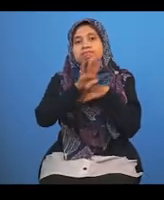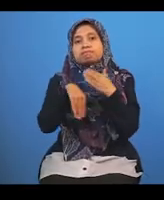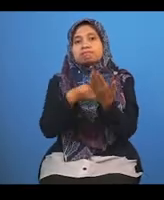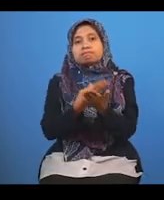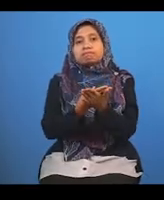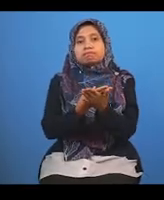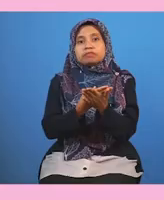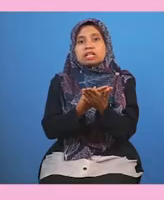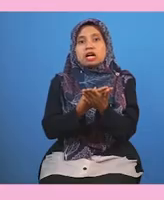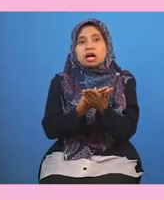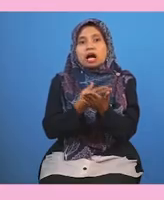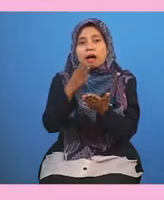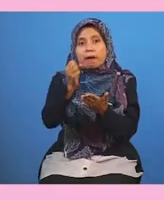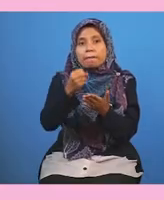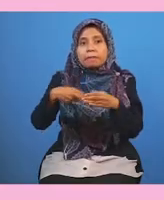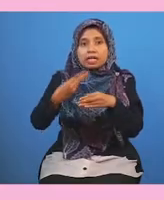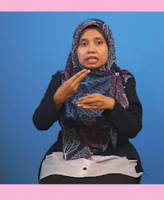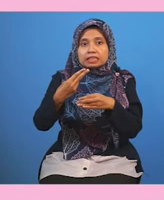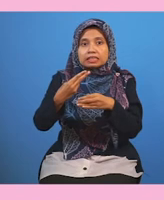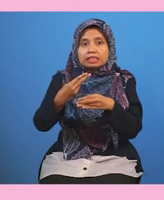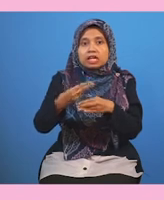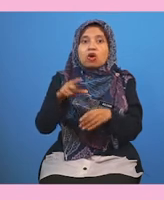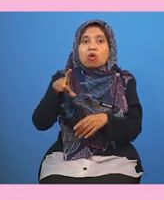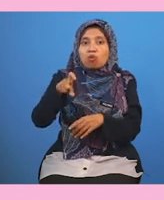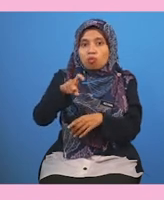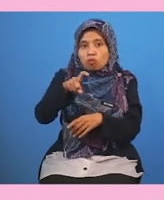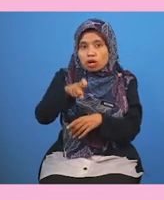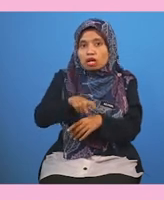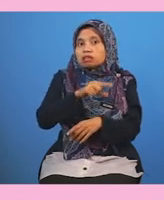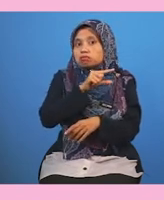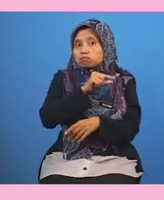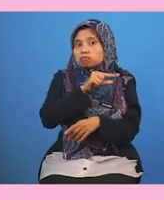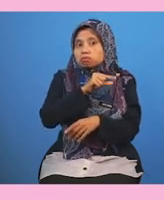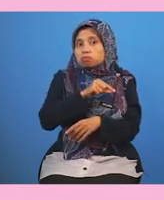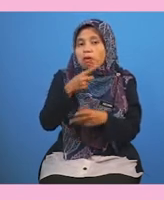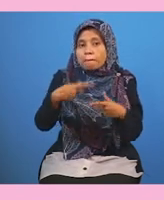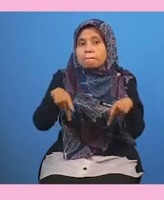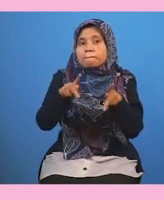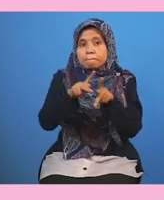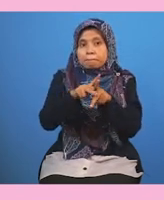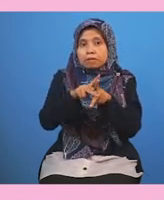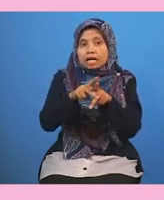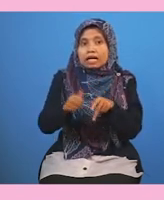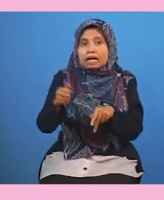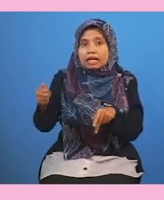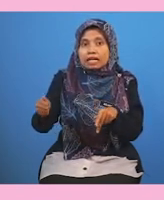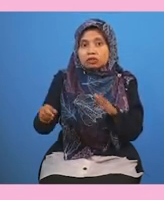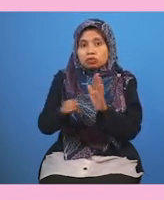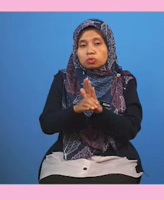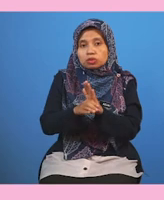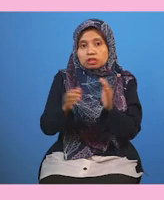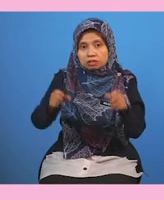Pelajar-pelajar sekalian, penuaian hasil ulat burung memerlukan peralatan seperti